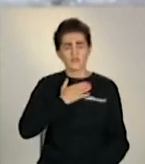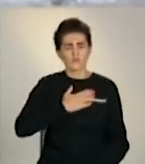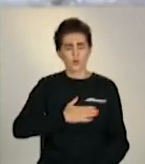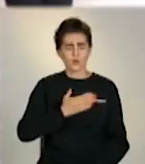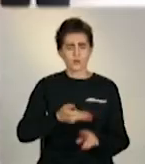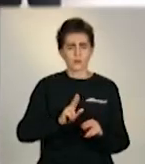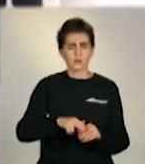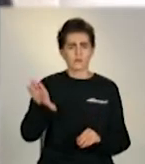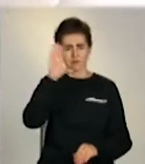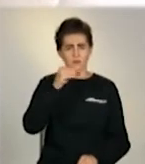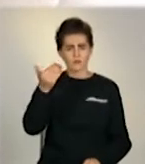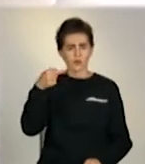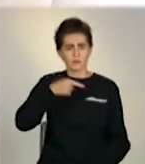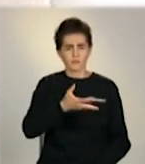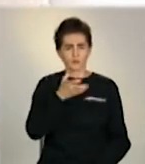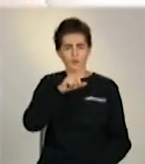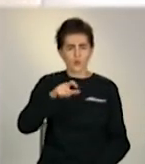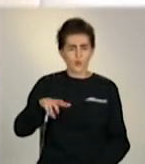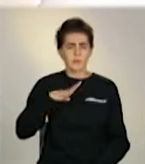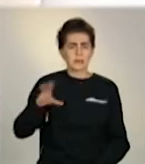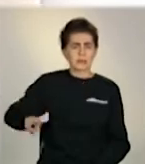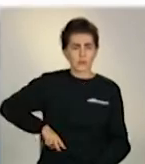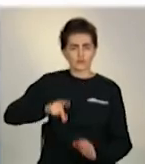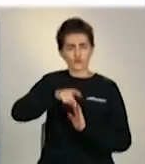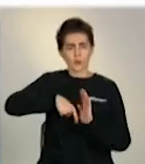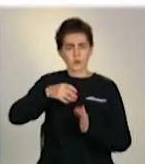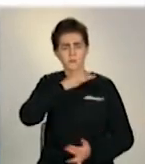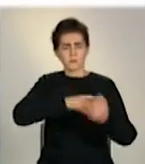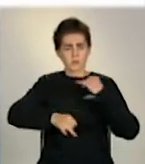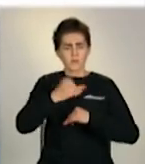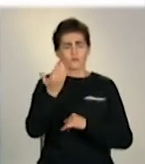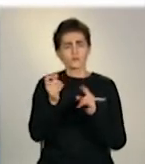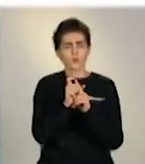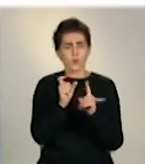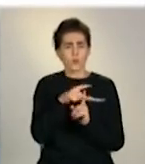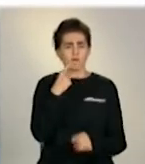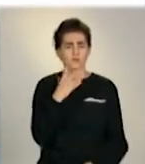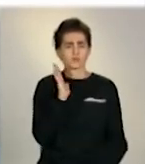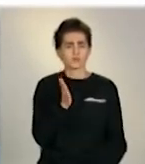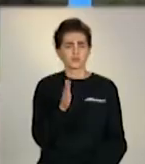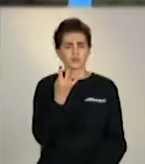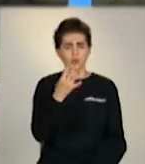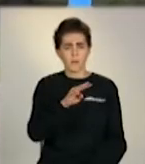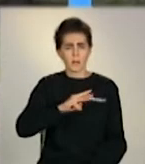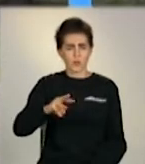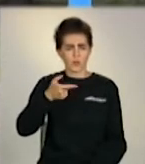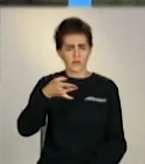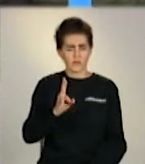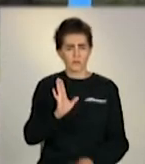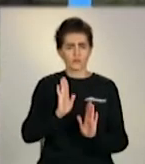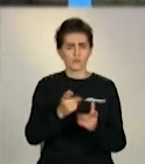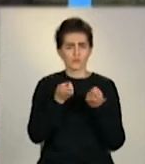півторатисячним колективом «Гірської» провів збори директор шахти. За його словами, з дня на день надійде близько 4 мільйонів гривень.